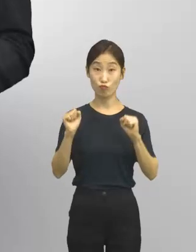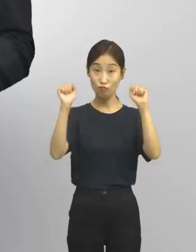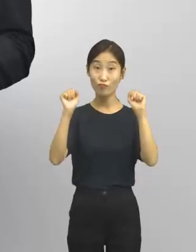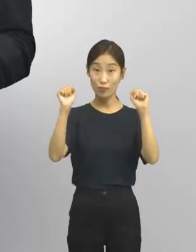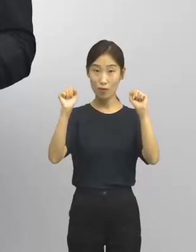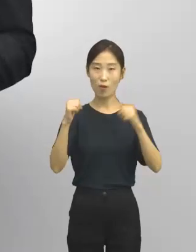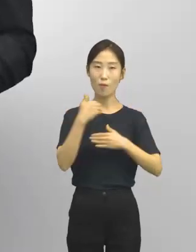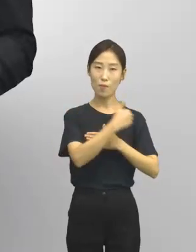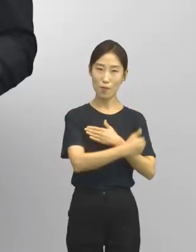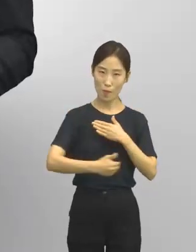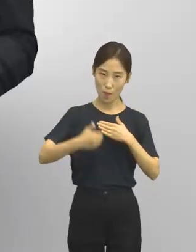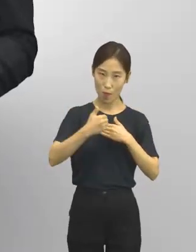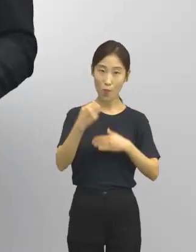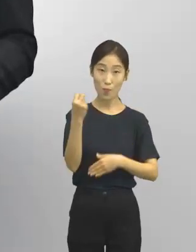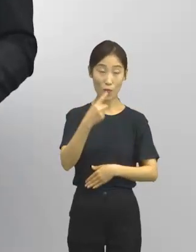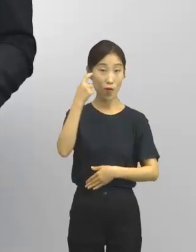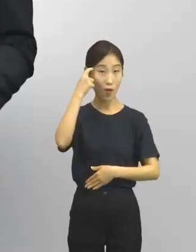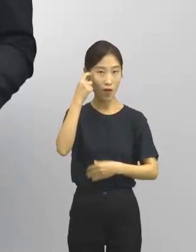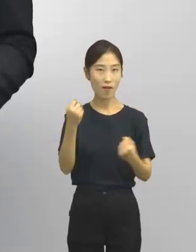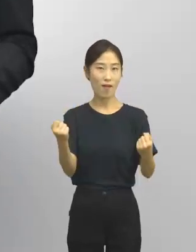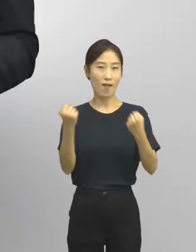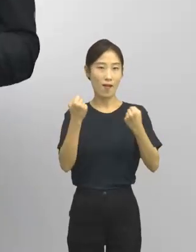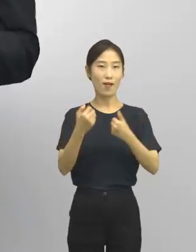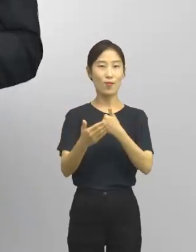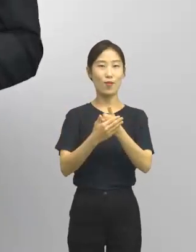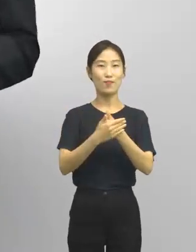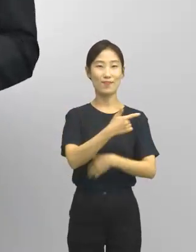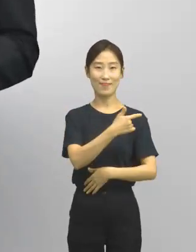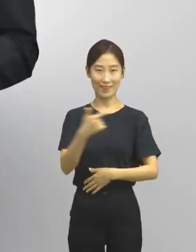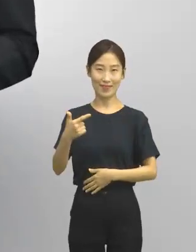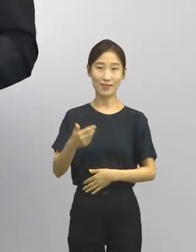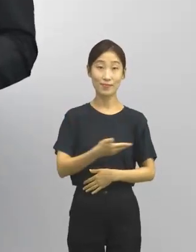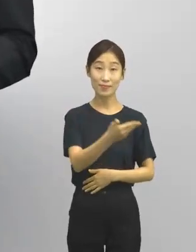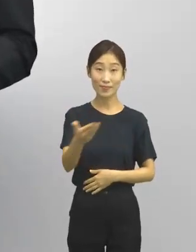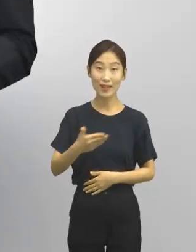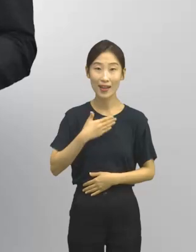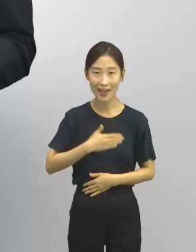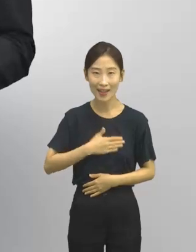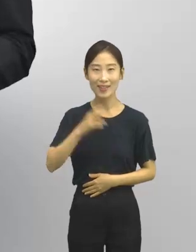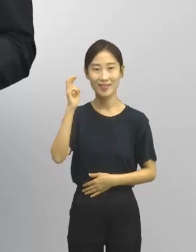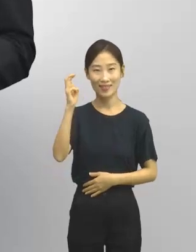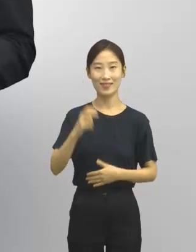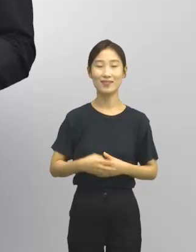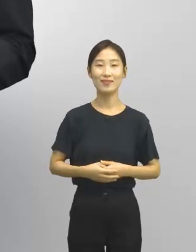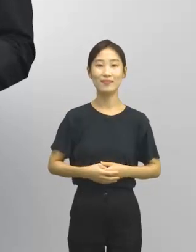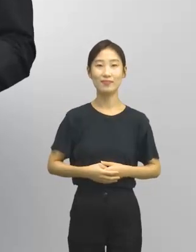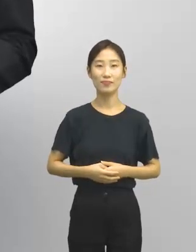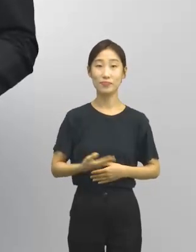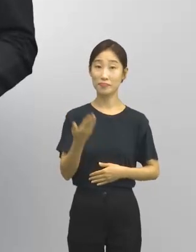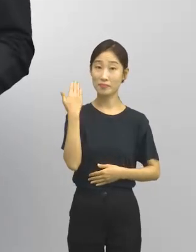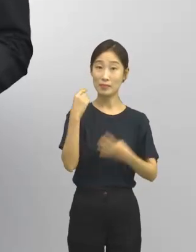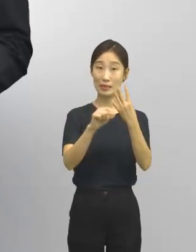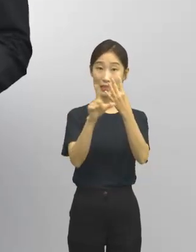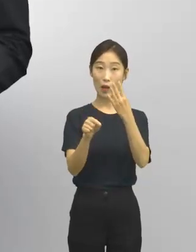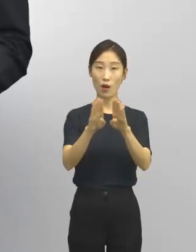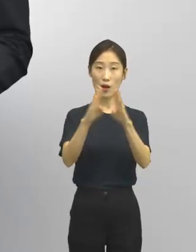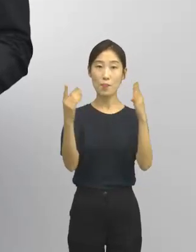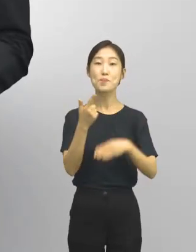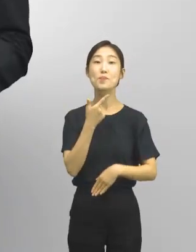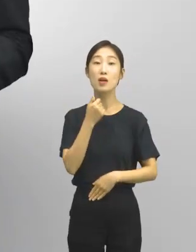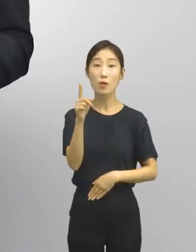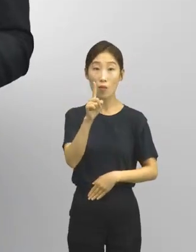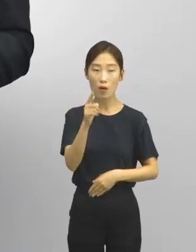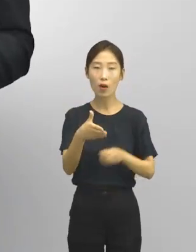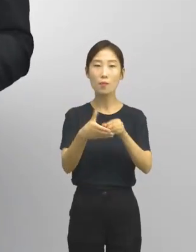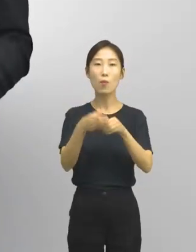적절한 운동은 신체뿐만 아니라 정신적 건강에도 도움이 된다는 사실 이제 다들 알고 계실 텐데요. 지난 4월 개장한